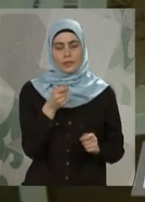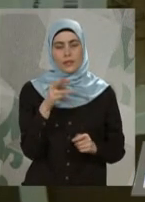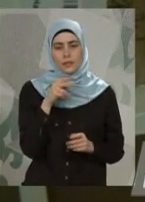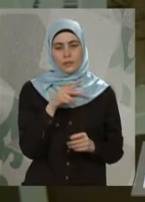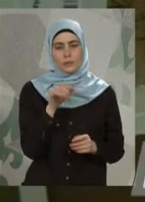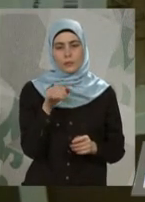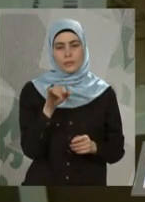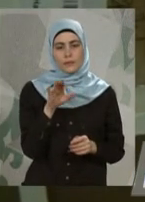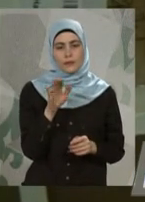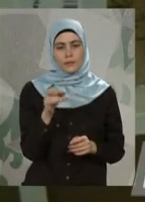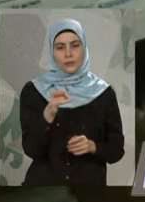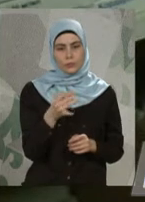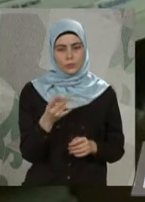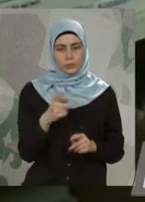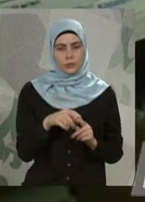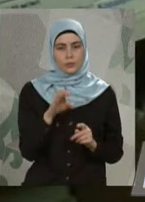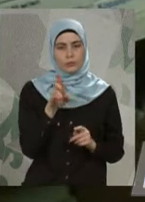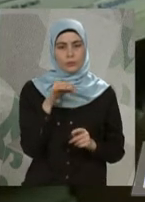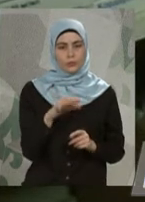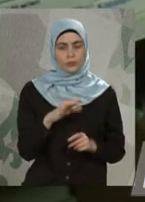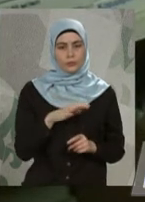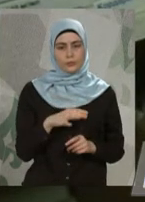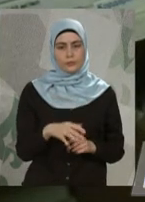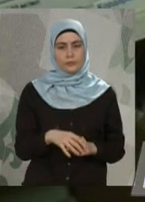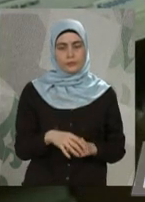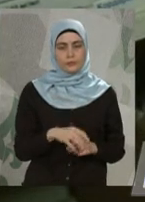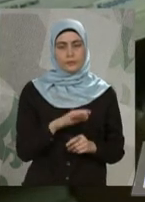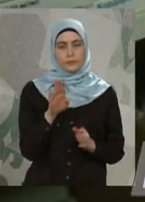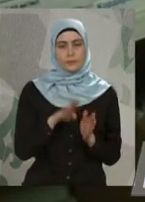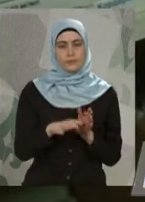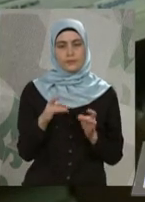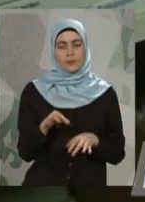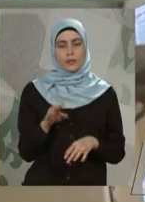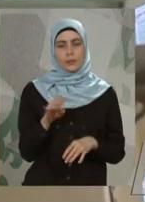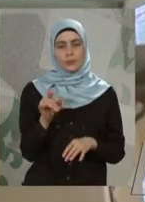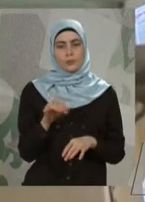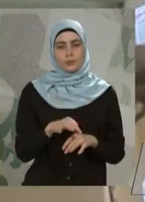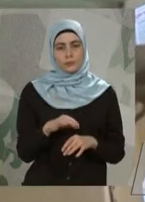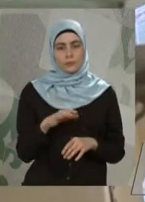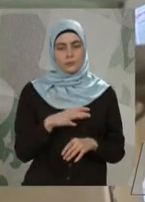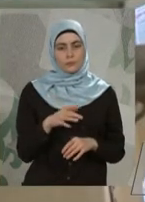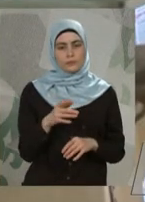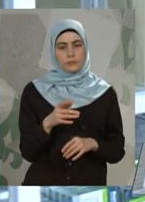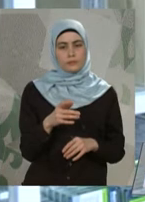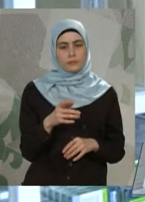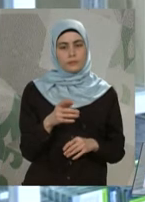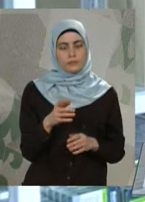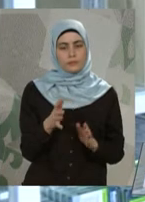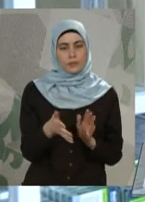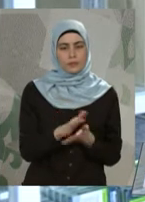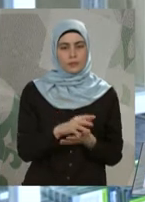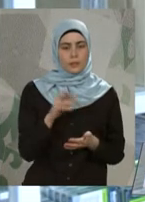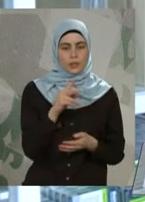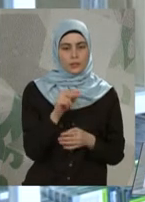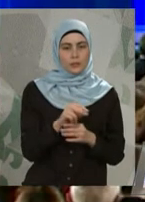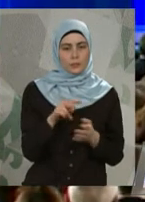регионах, так как сбои бюрократической машины били по простым людям, вынуждая вносить существенные коррективы, зачастую и вовсе отменять